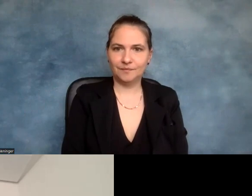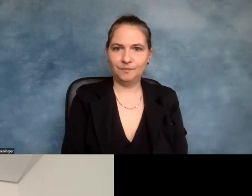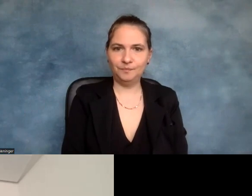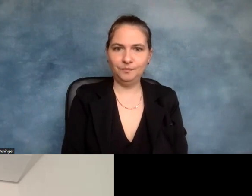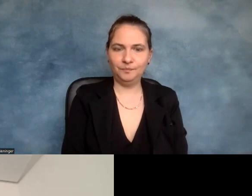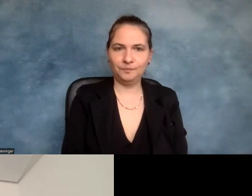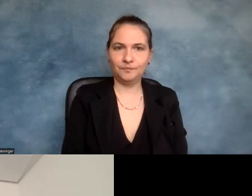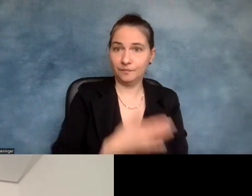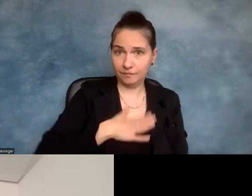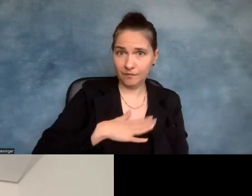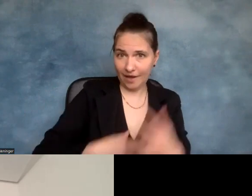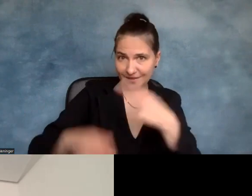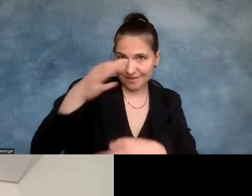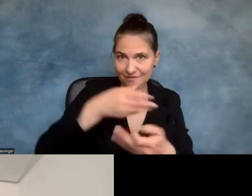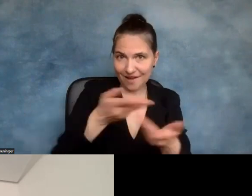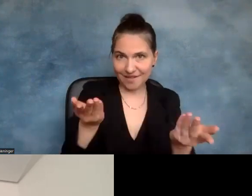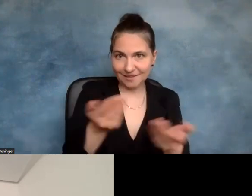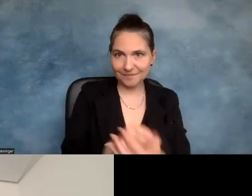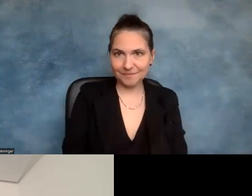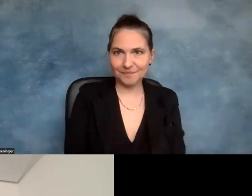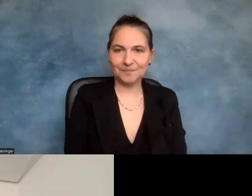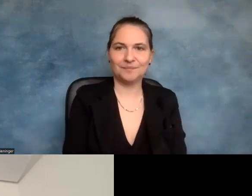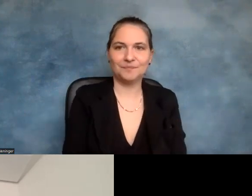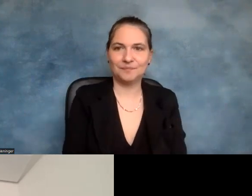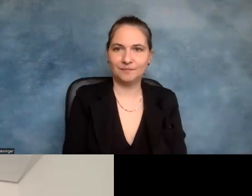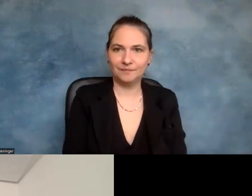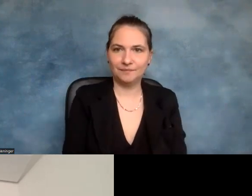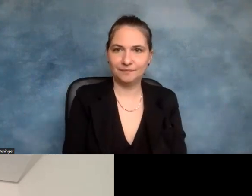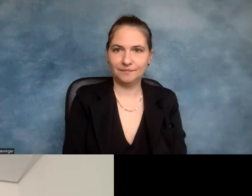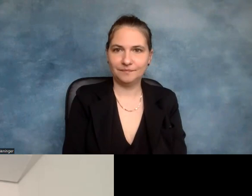So, gerne eure Fragen jetzt im Chat.